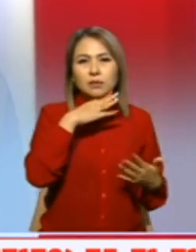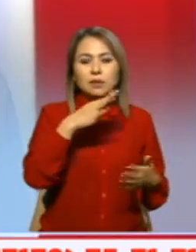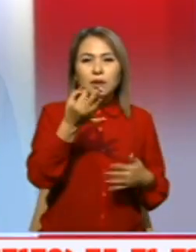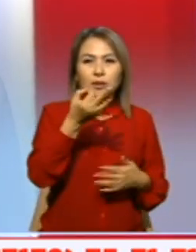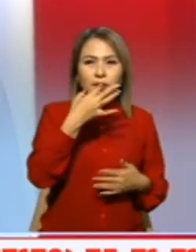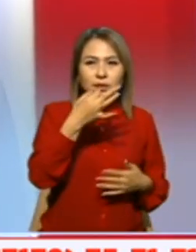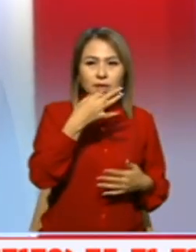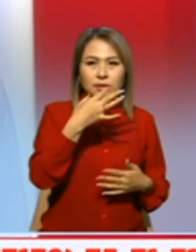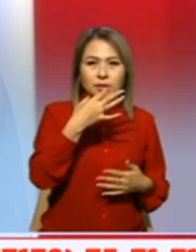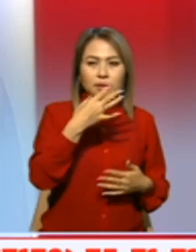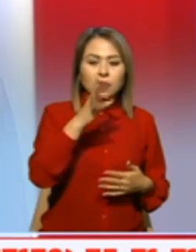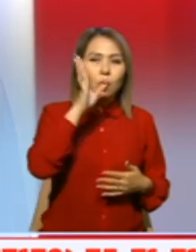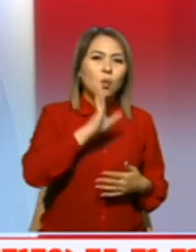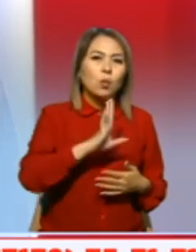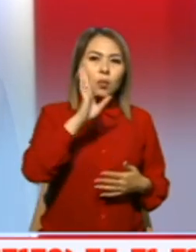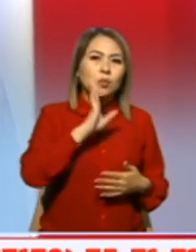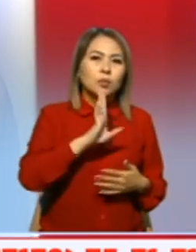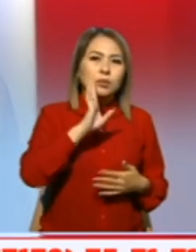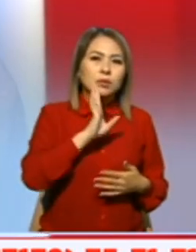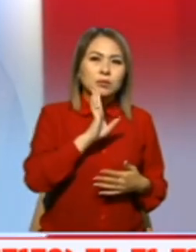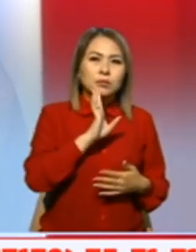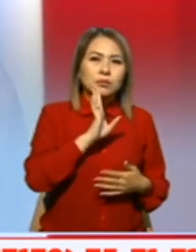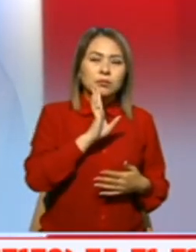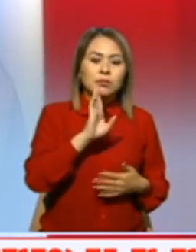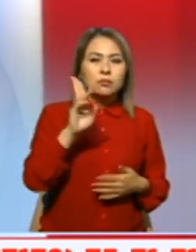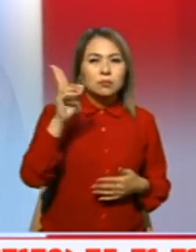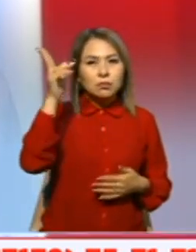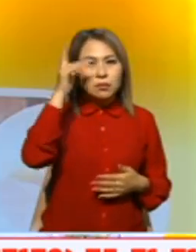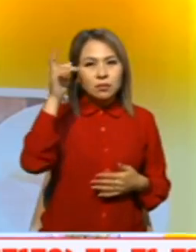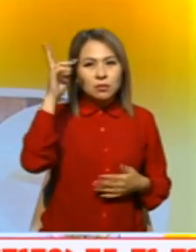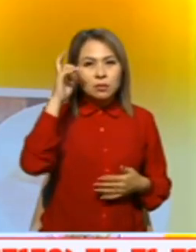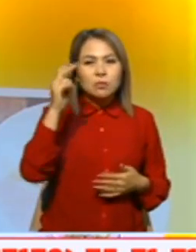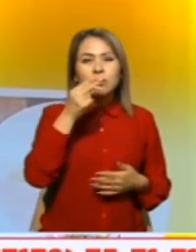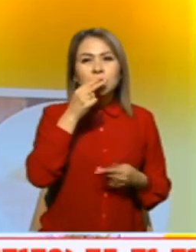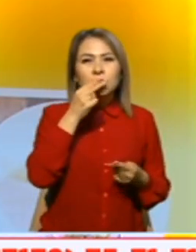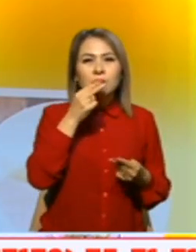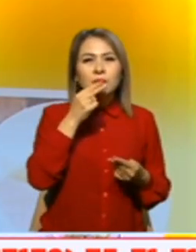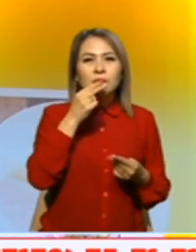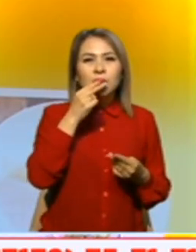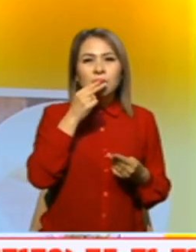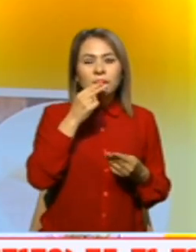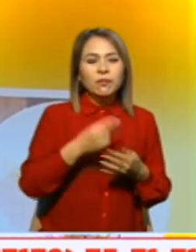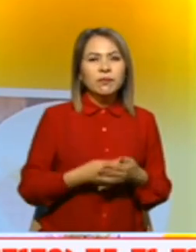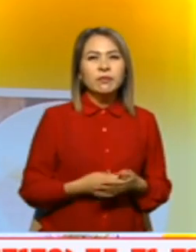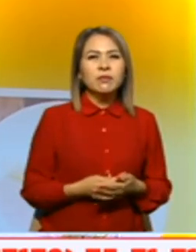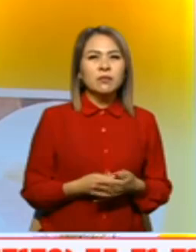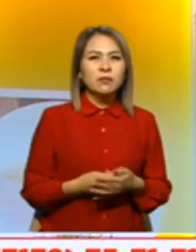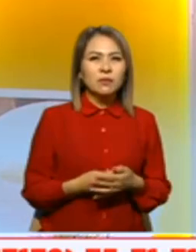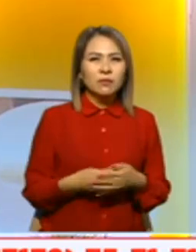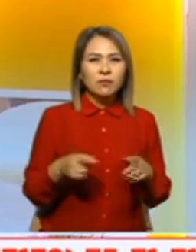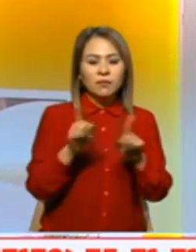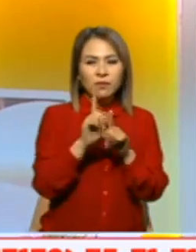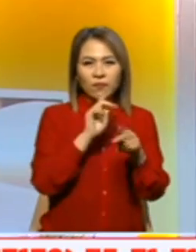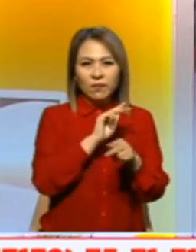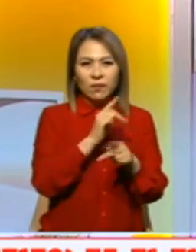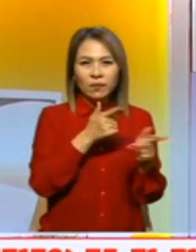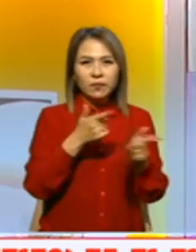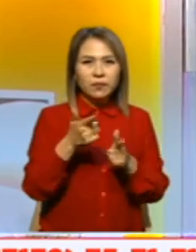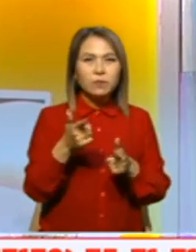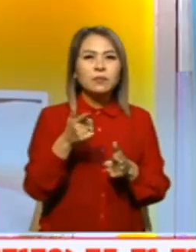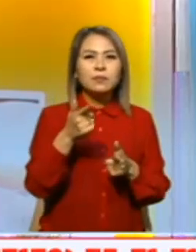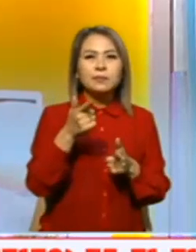жұмыртқа мен жаңағы таңертеңгілік кашалар дейміз ғой, жаңағы ботқаларды дайындап беру,